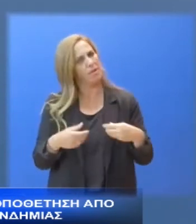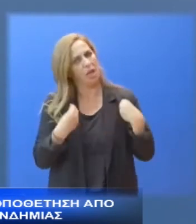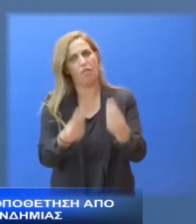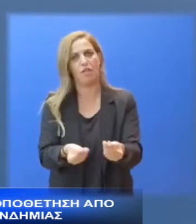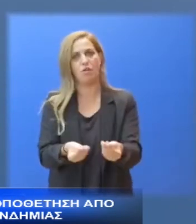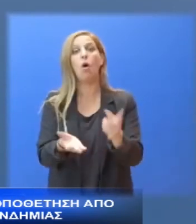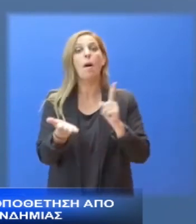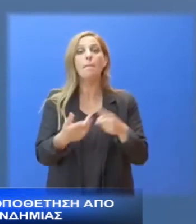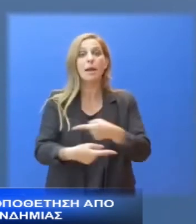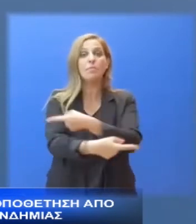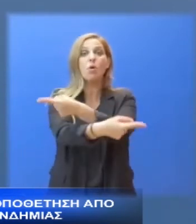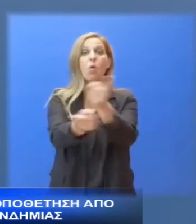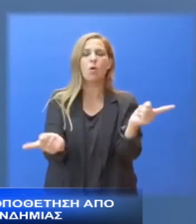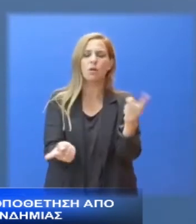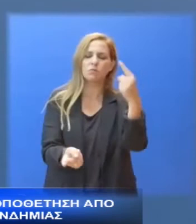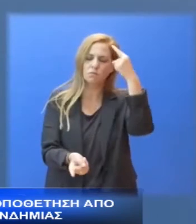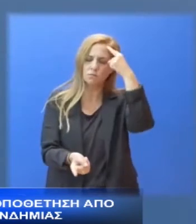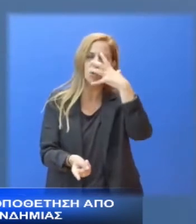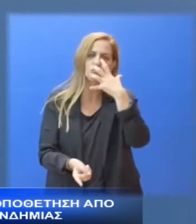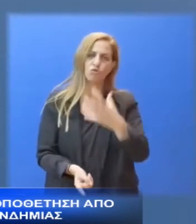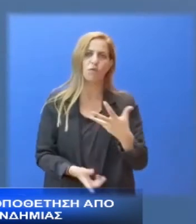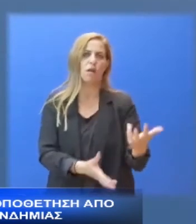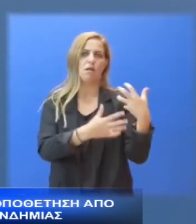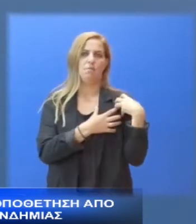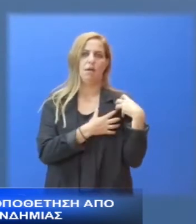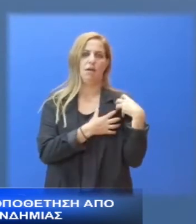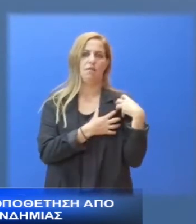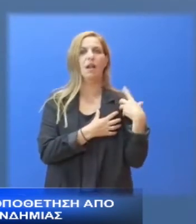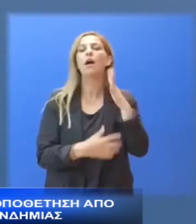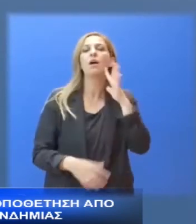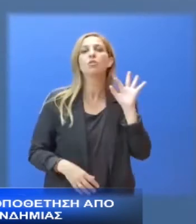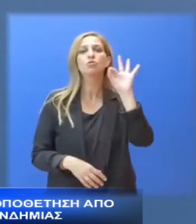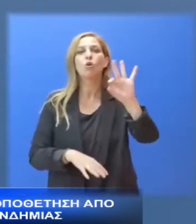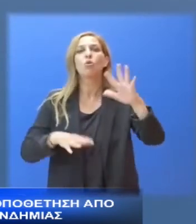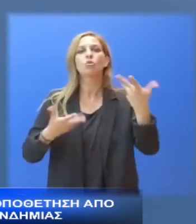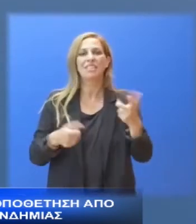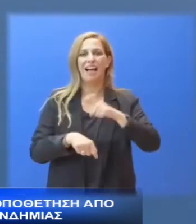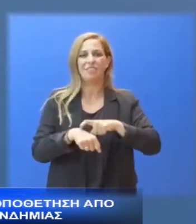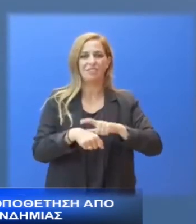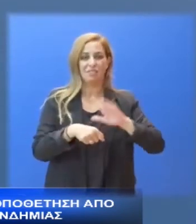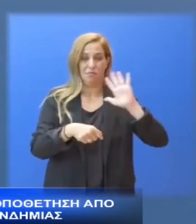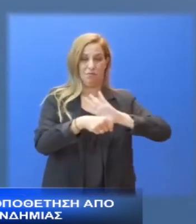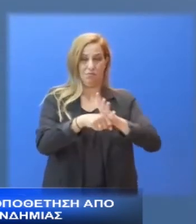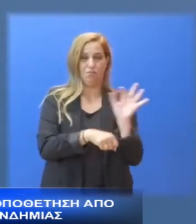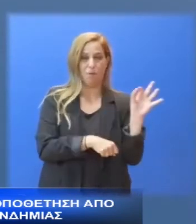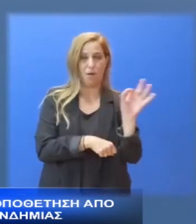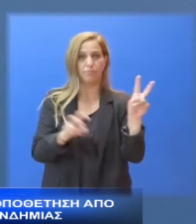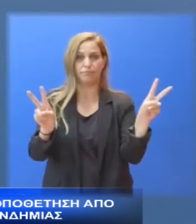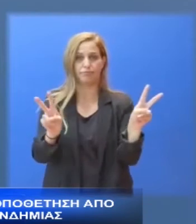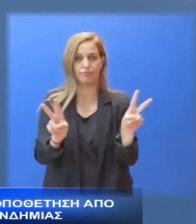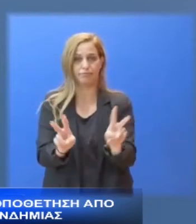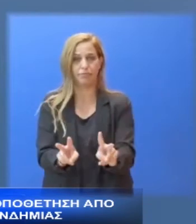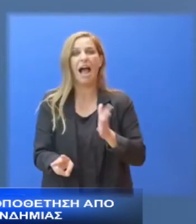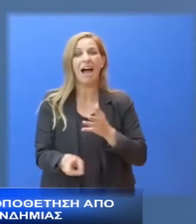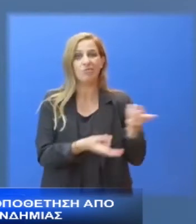όλους η μέγιστη σοβαρότητα και υπευθυνότητα, ώστε να μειωθούν τα κρούσματα, να περιοριστούν οι νοσηλίες και